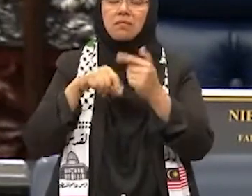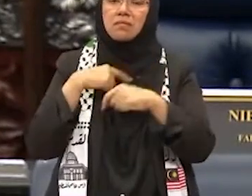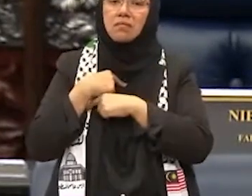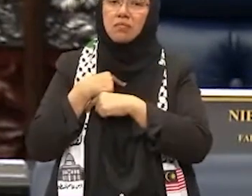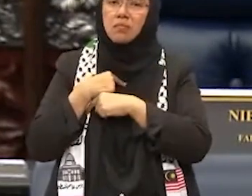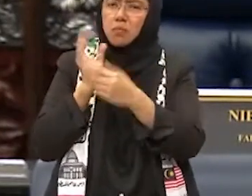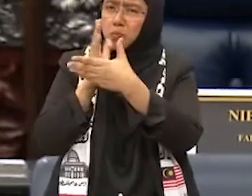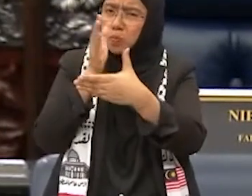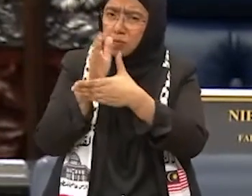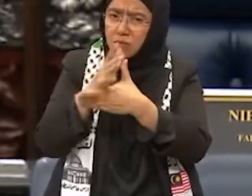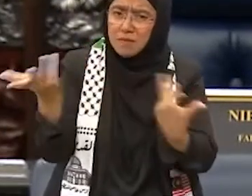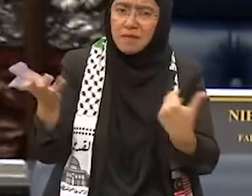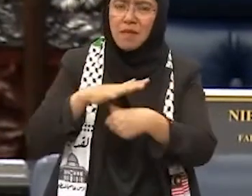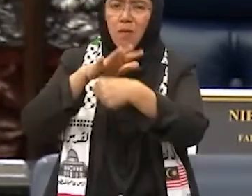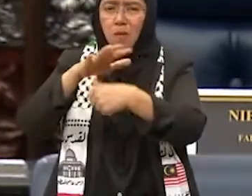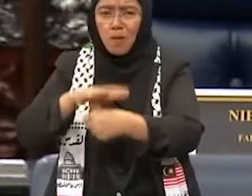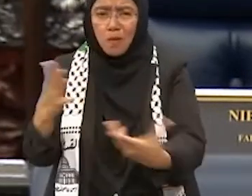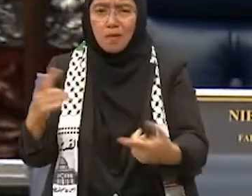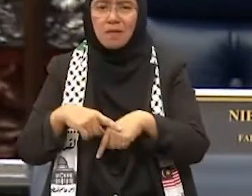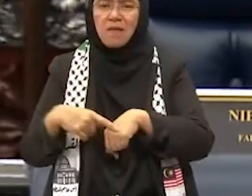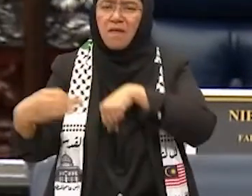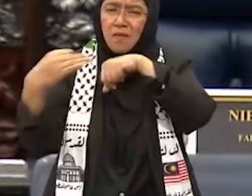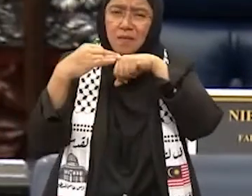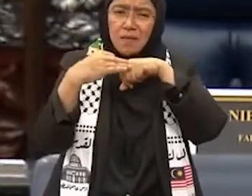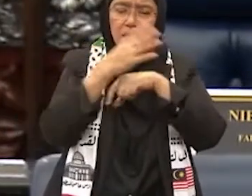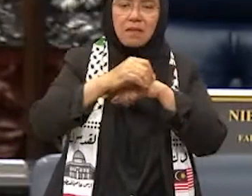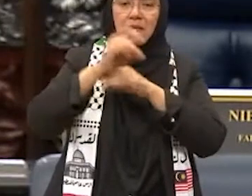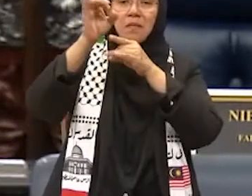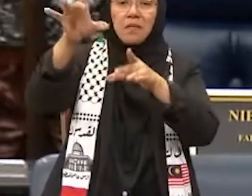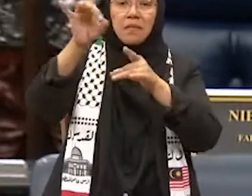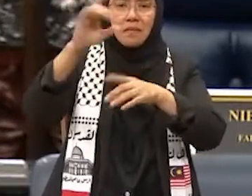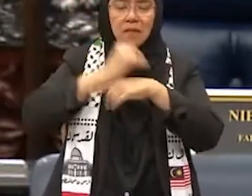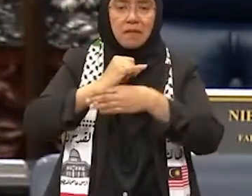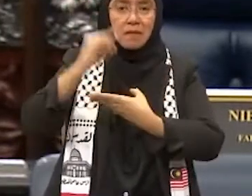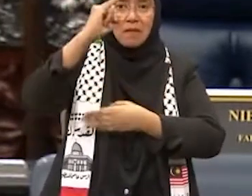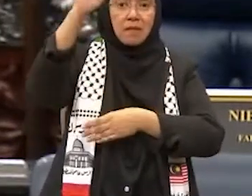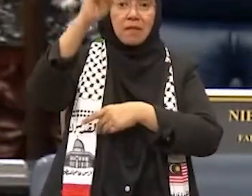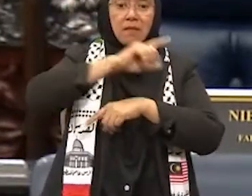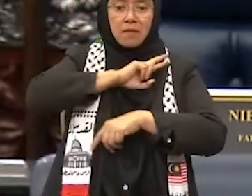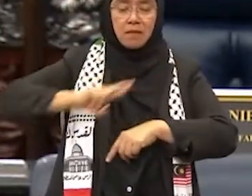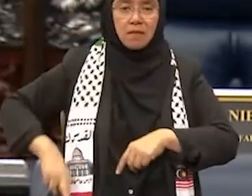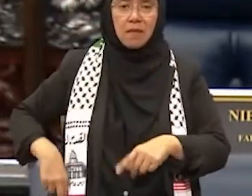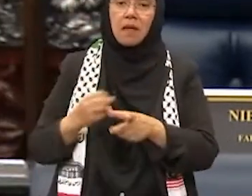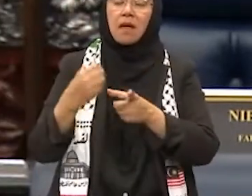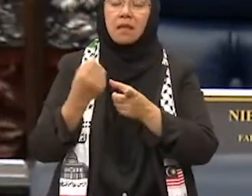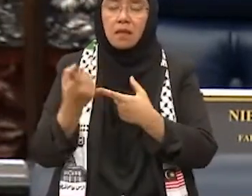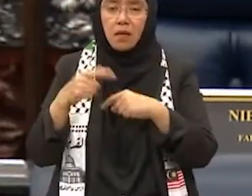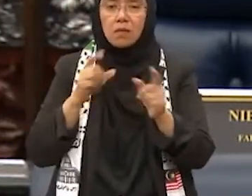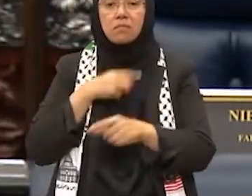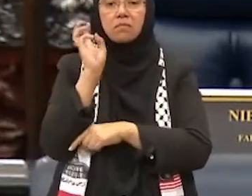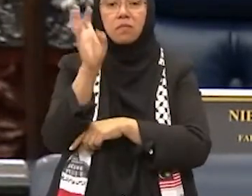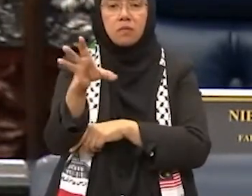kata-kata kesat atau kebencian terhadap institusi Raja mahupun memperlekeh agama atau yang